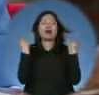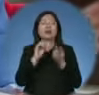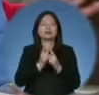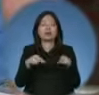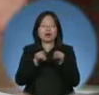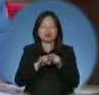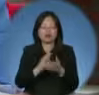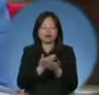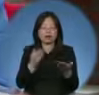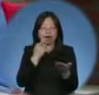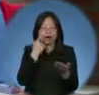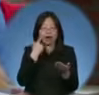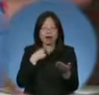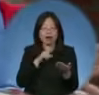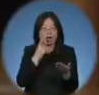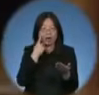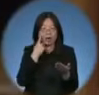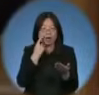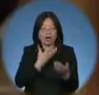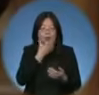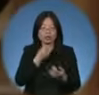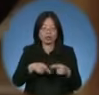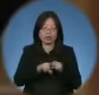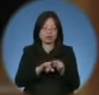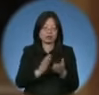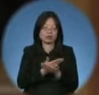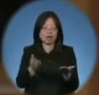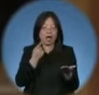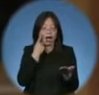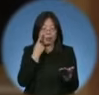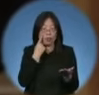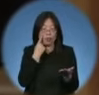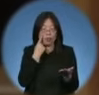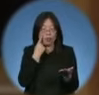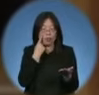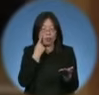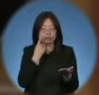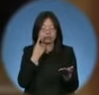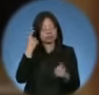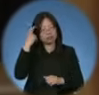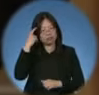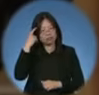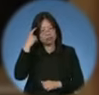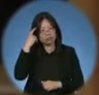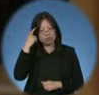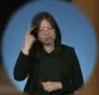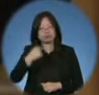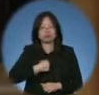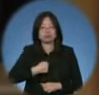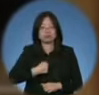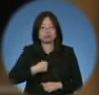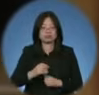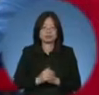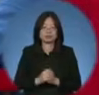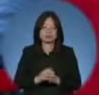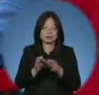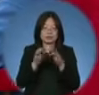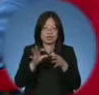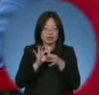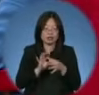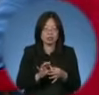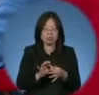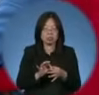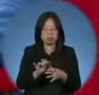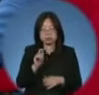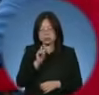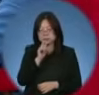같이 나누고 행복도 같이 나누고 그래야 된다라고. 그동안 계속 안 해왔기